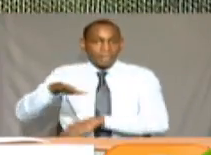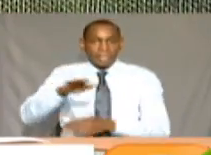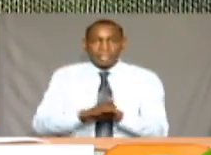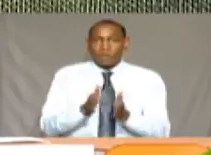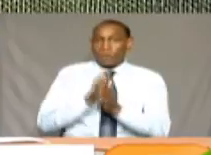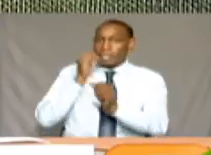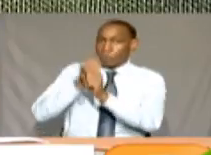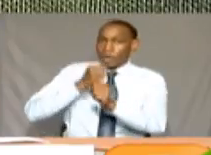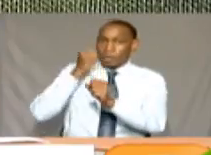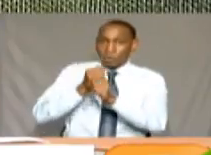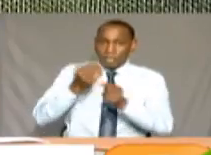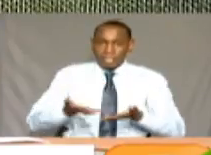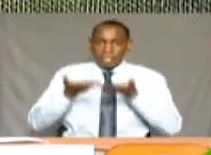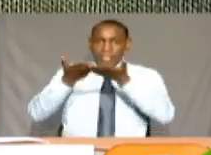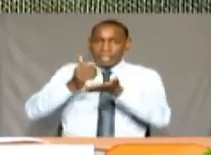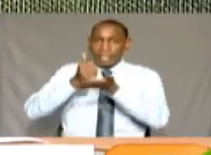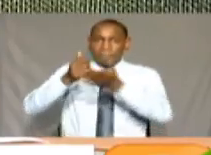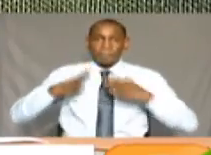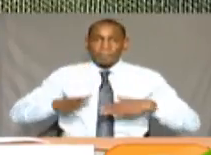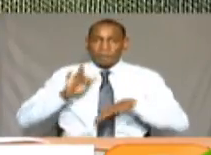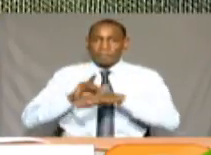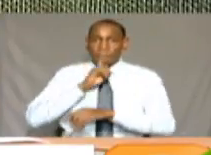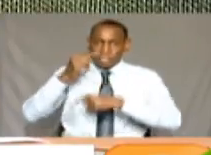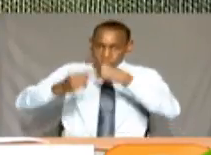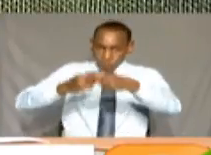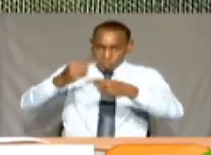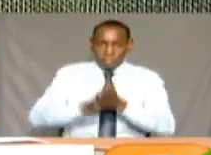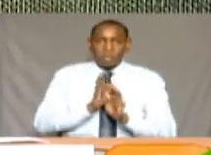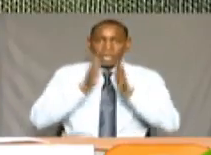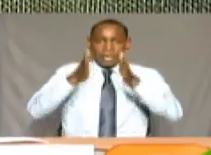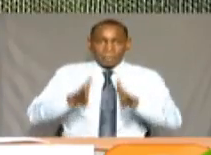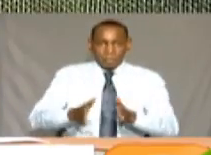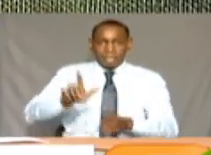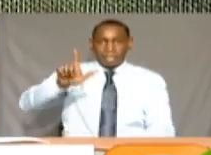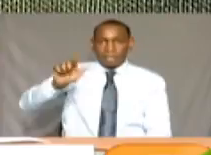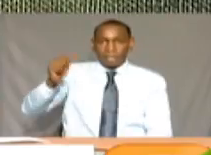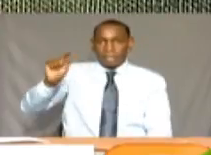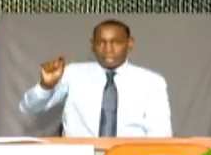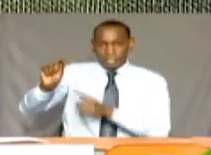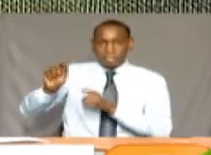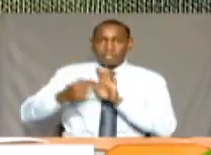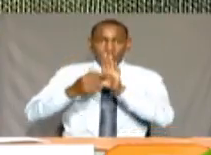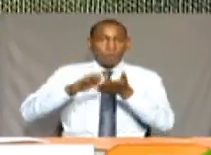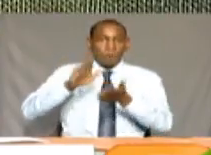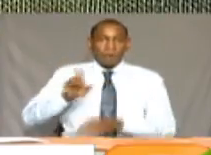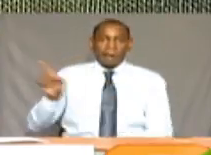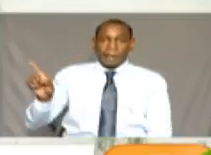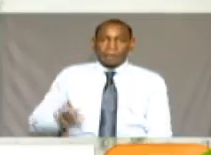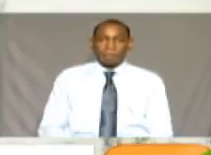huku juhudi za kufikisha msaada kwa waathiriwa zikiendelea. Mwanahabari wetu Elfas Lagat anatuarifu zaidi.